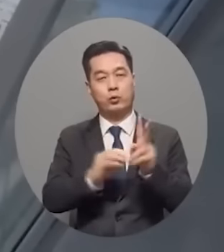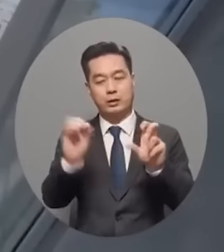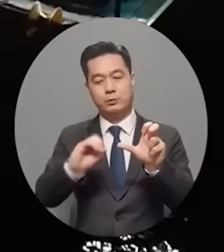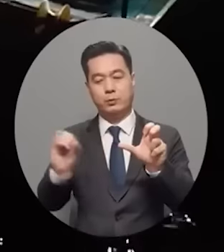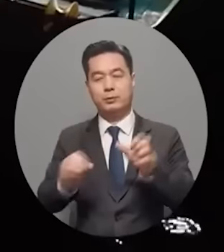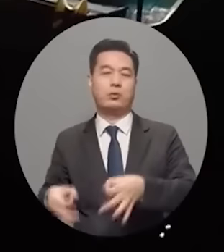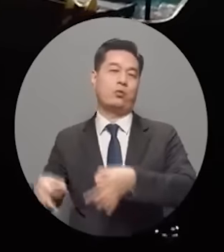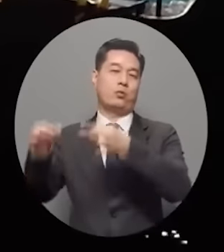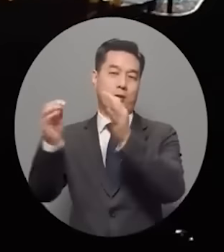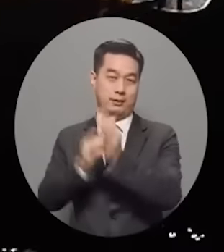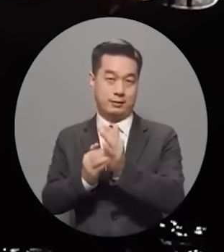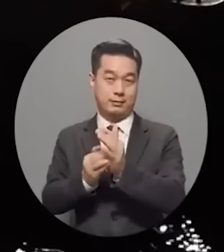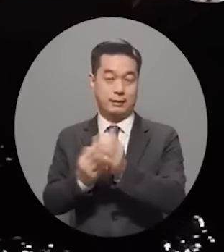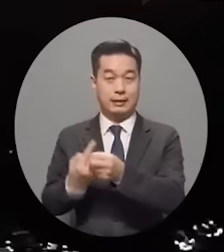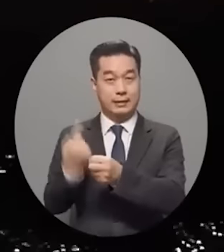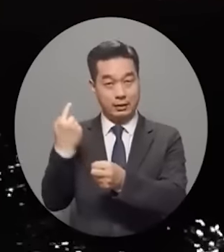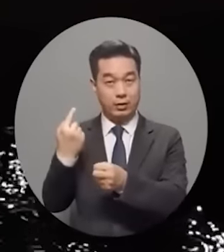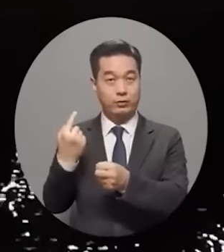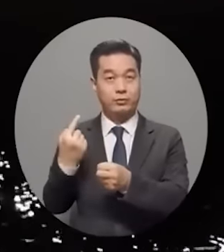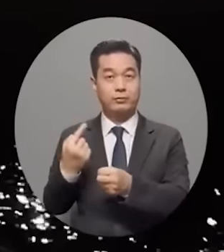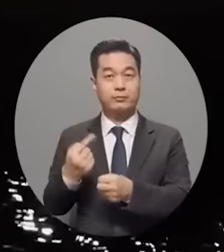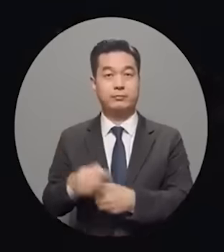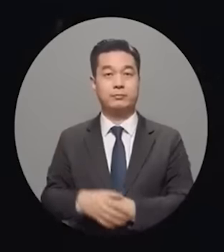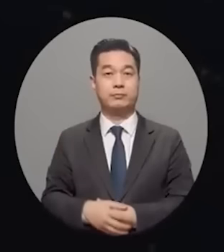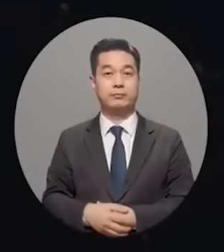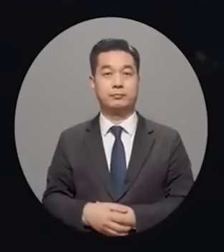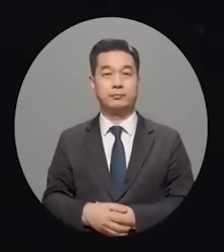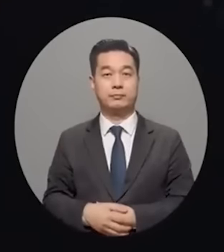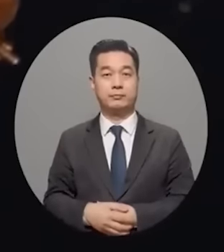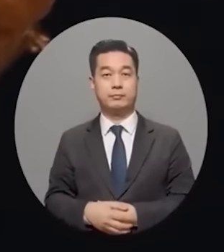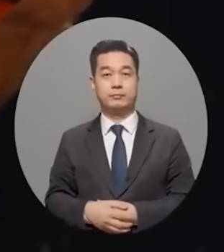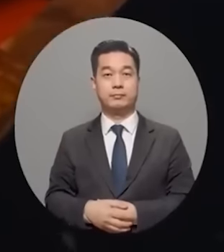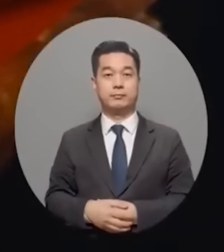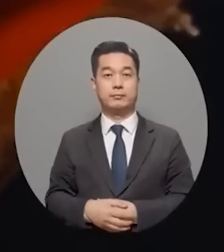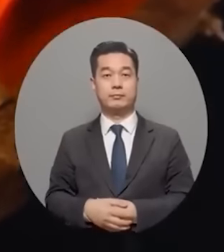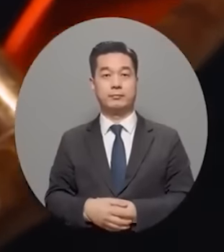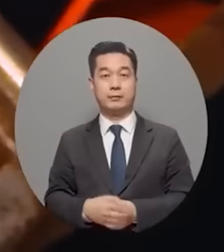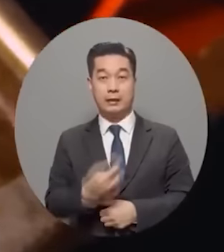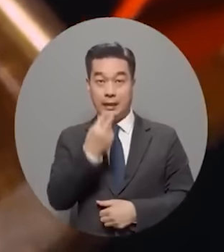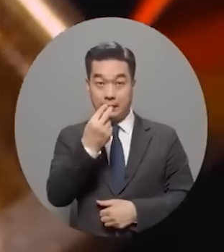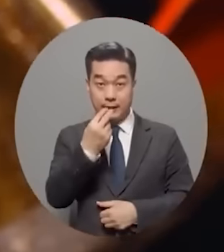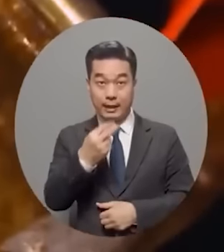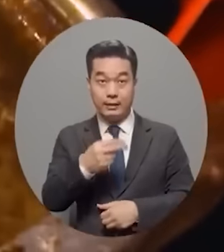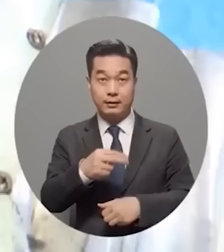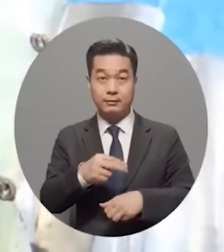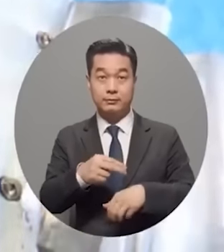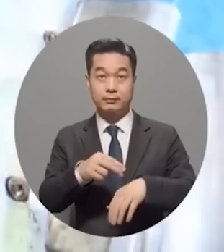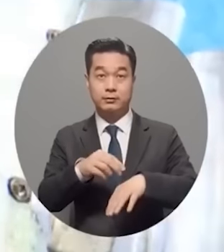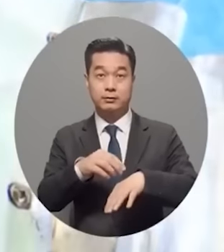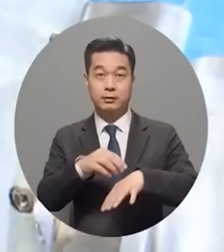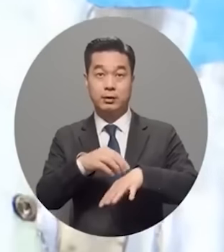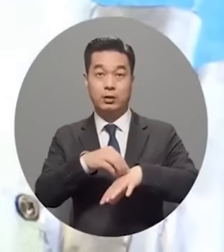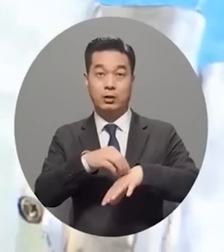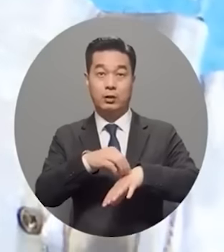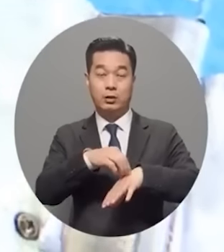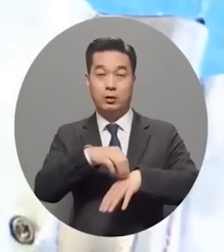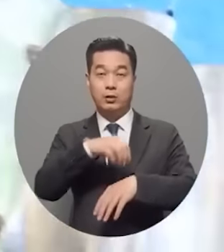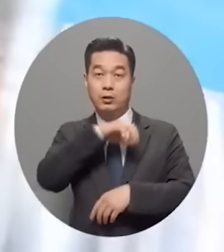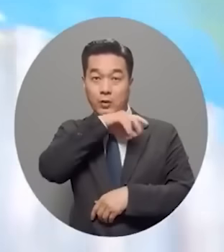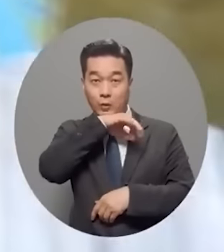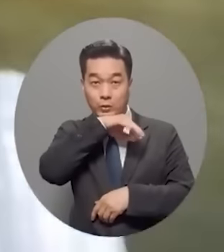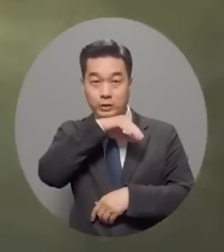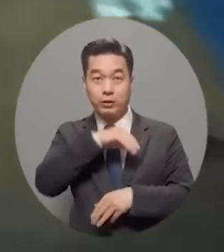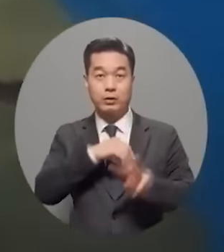올랐습니다. 지난해 살오징어 어획량은 2만 3천 톤으로 전년 3만 7천 톤보다